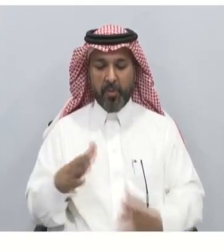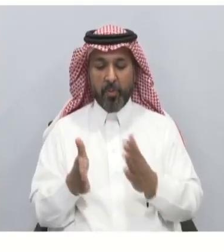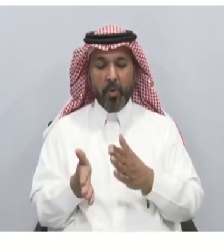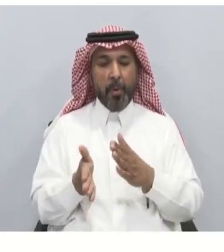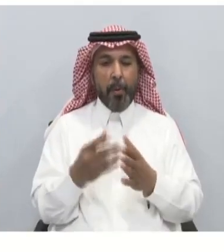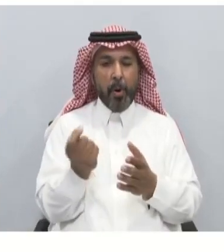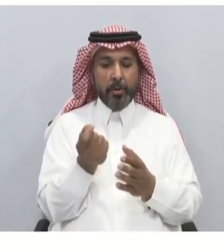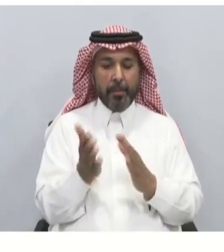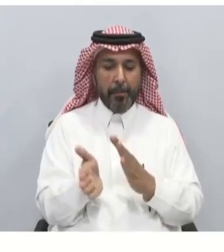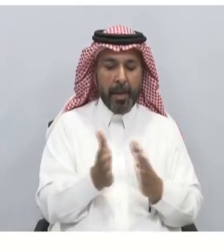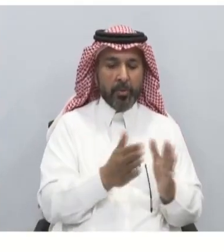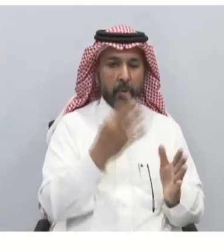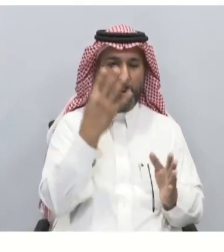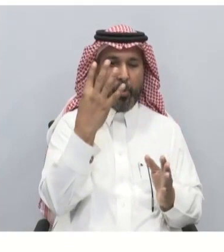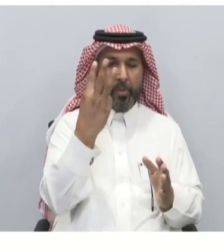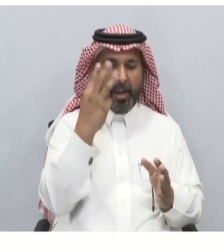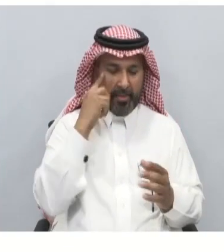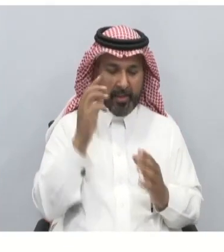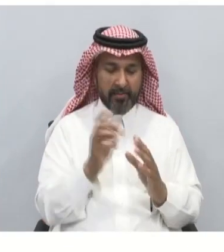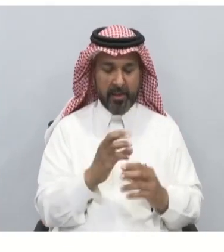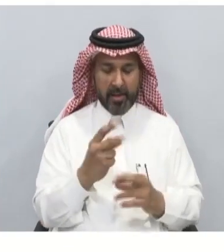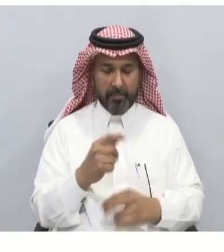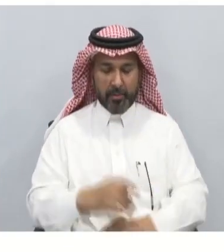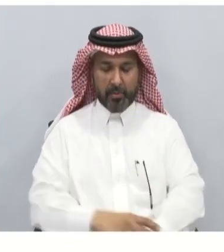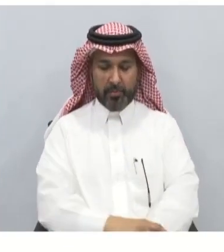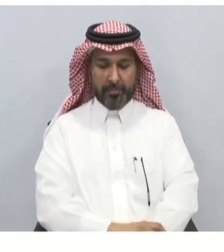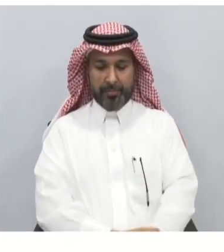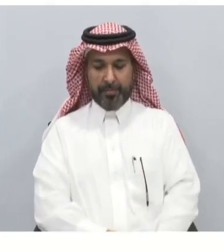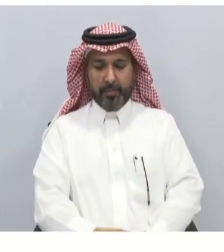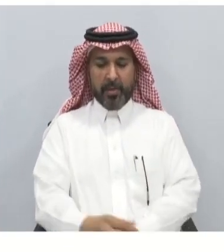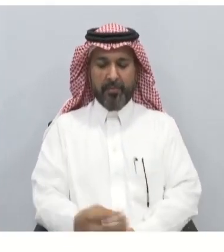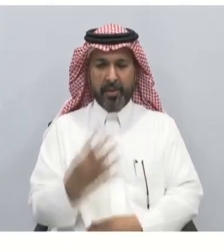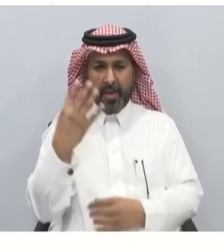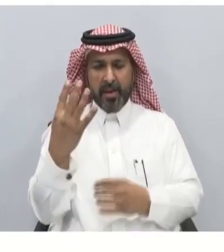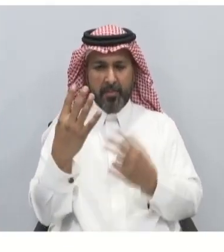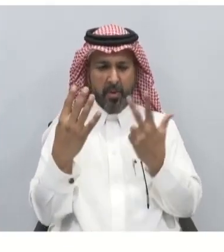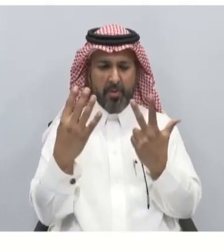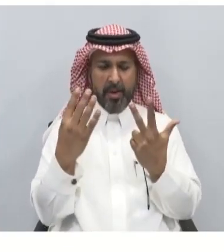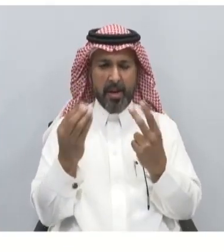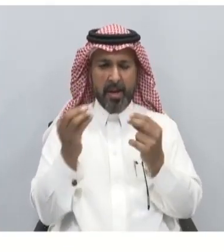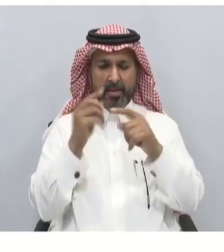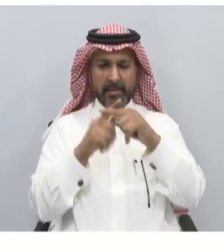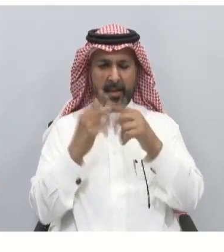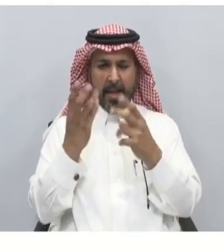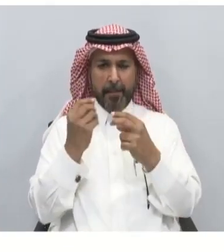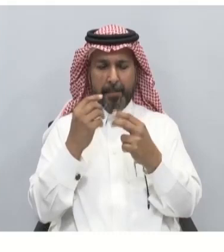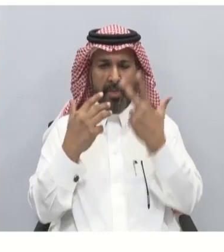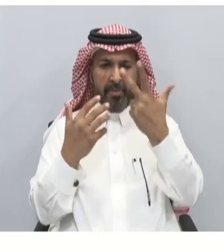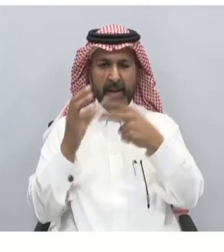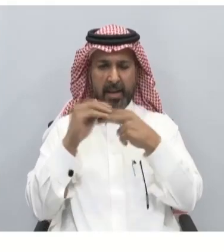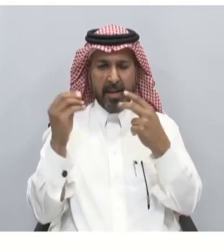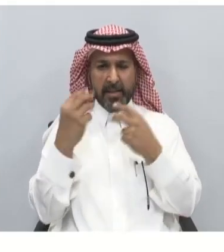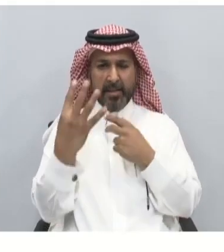الحد النوني للمتتابعة الحسابية إذا علمنا بعض حدودها مثل ما قلنا سابقا. يعني مثل عندي